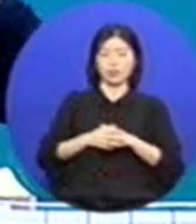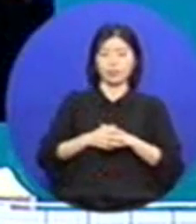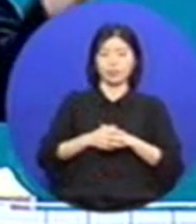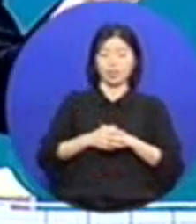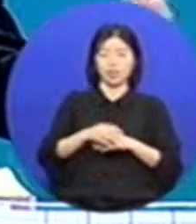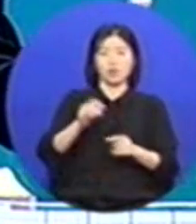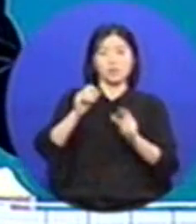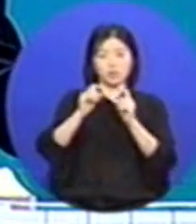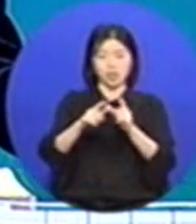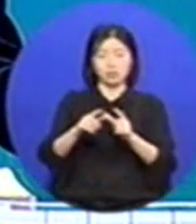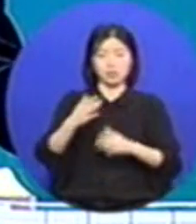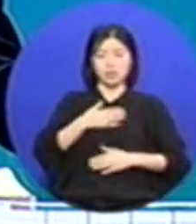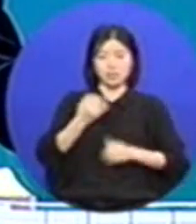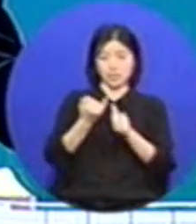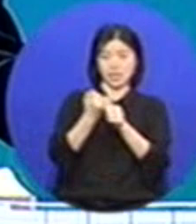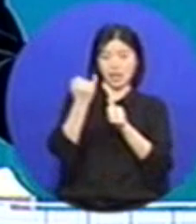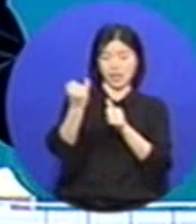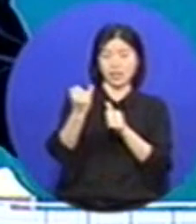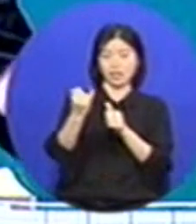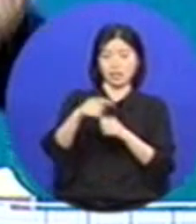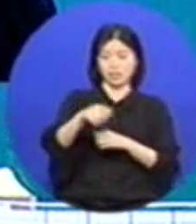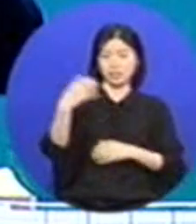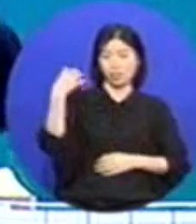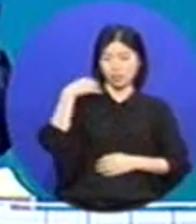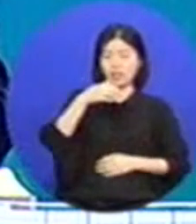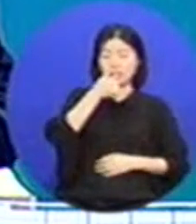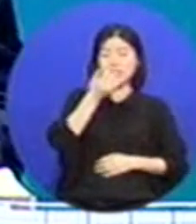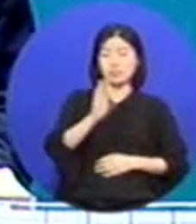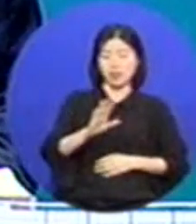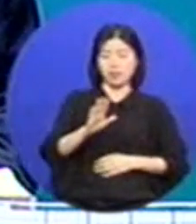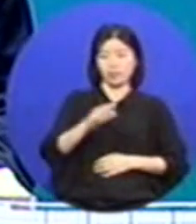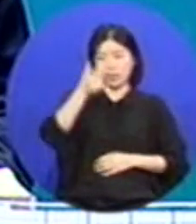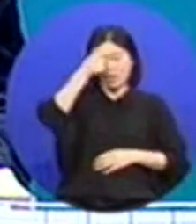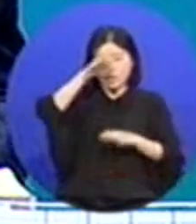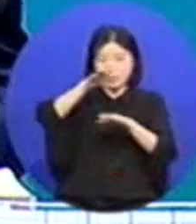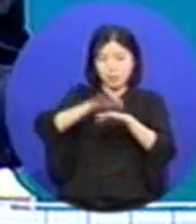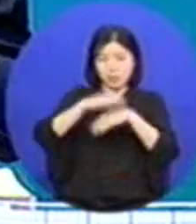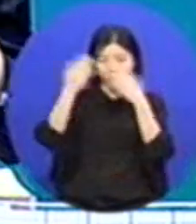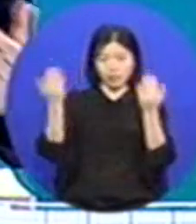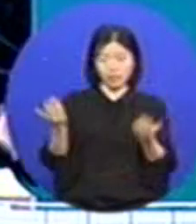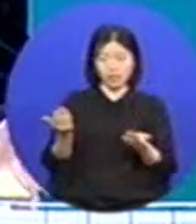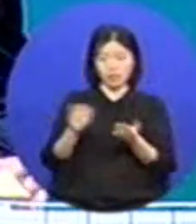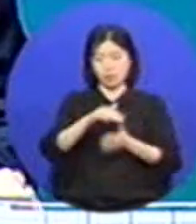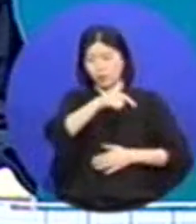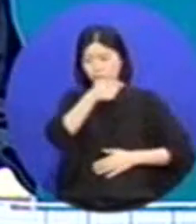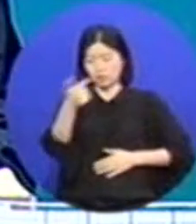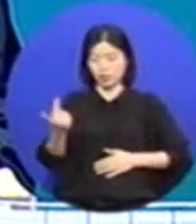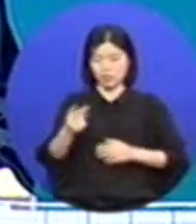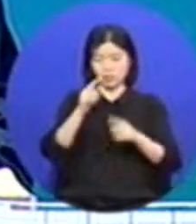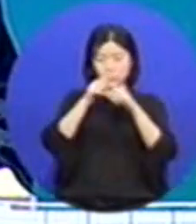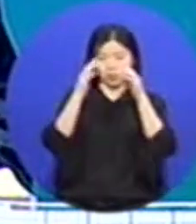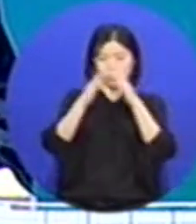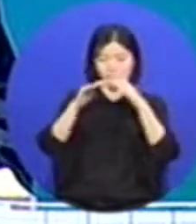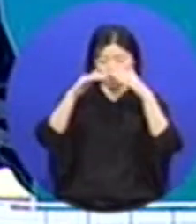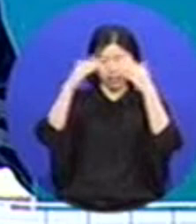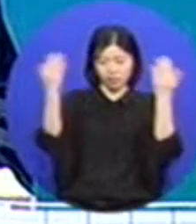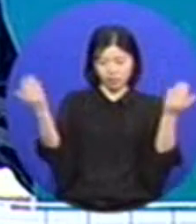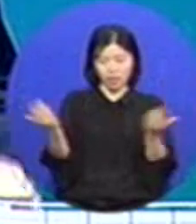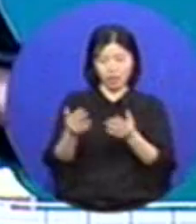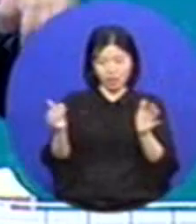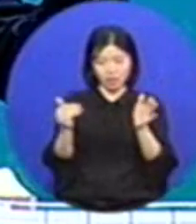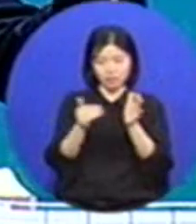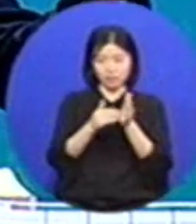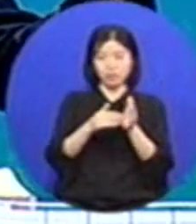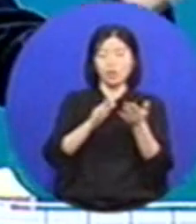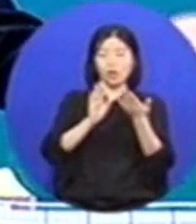주로 제 아내가 그런 역할을 해주는데 주일 예배가 끝나고 저녁까지 이제 교회 일 처리 할 걸 다 처리하고